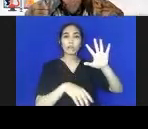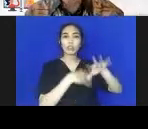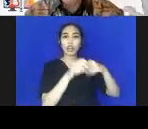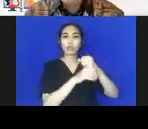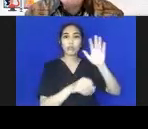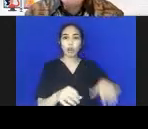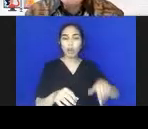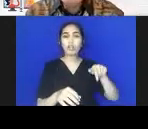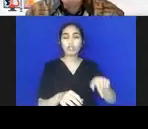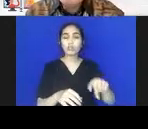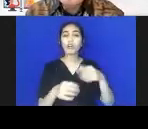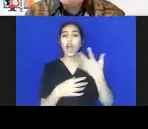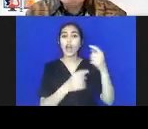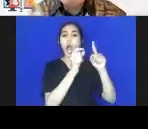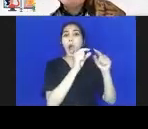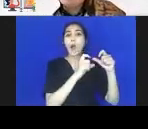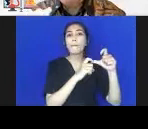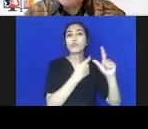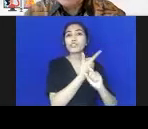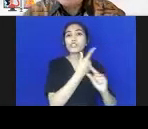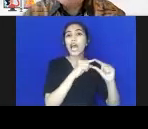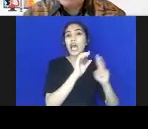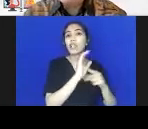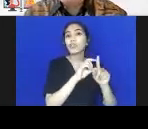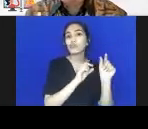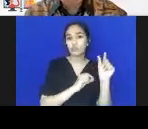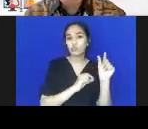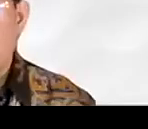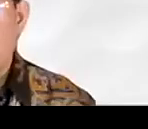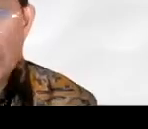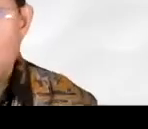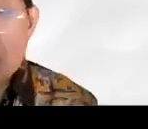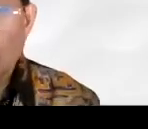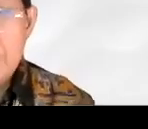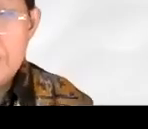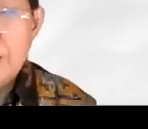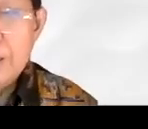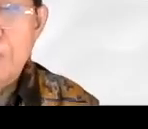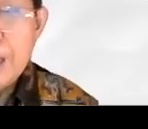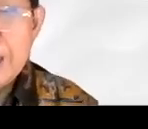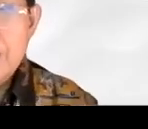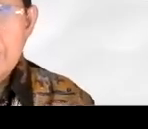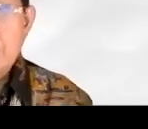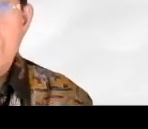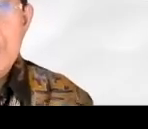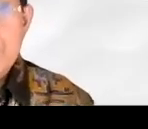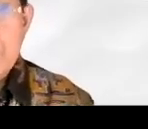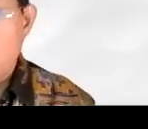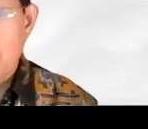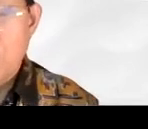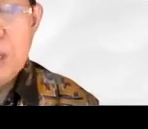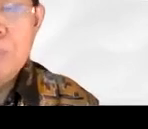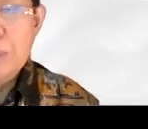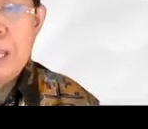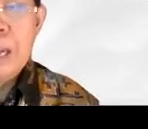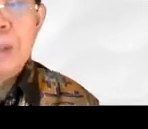dapat gizi, dapat kesehatan, dapat parenting, dapat pelindungan di taman posyandu atau posyandu yang sudah dikembangkan, diperkaya dengan